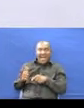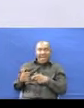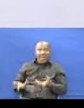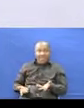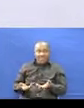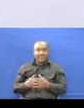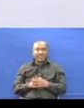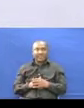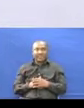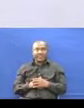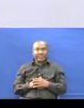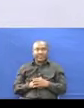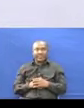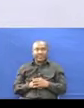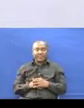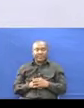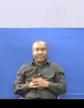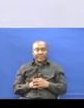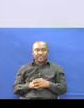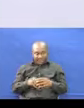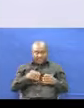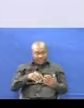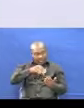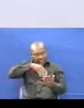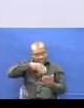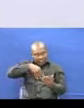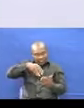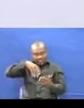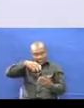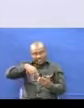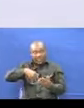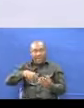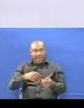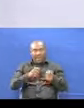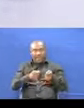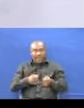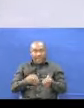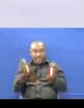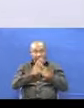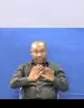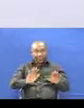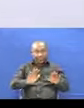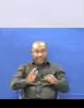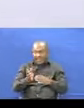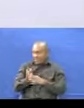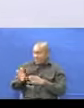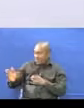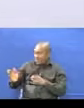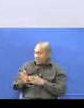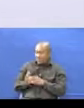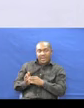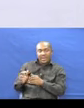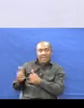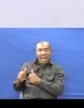kawaida tunaweka saba. Hii ndio imelimwa tu. Sehemu iliyobaki yote haijalimwa. Sehemu gani?